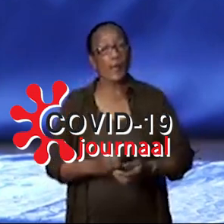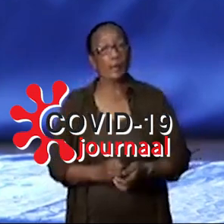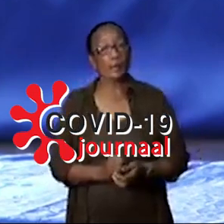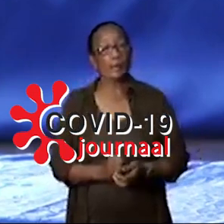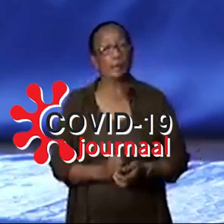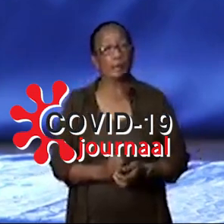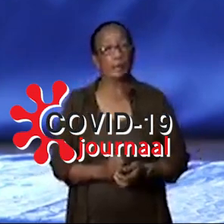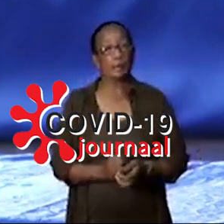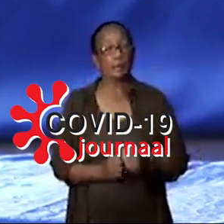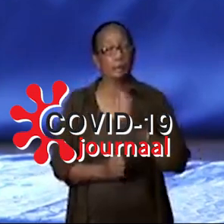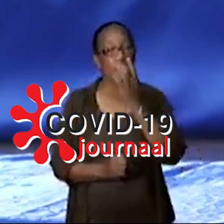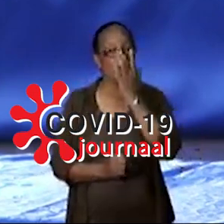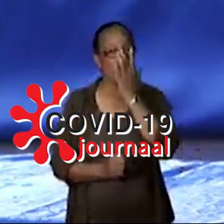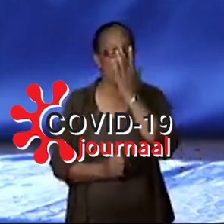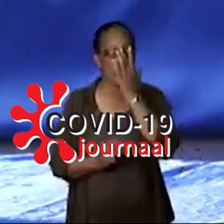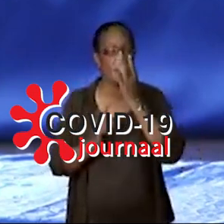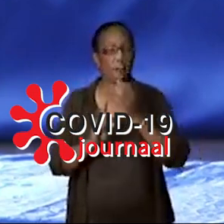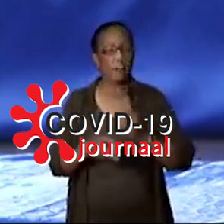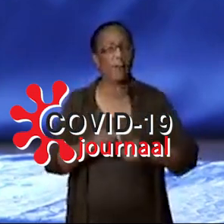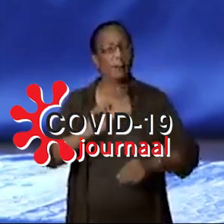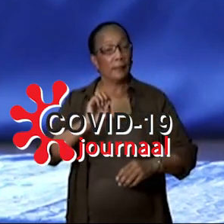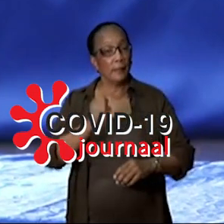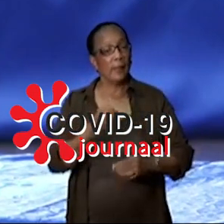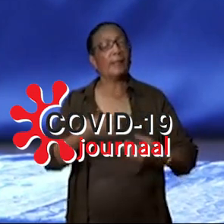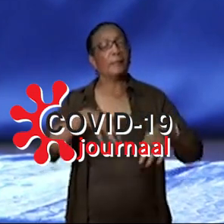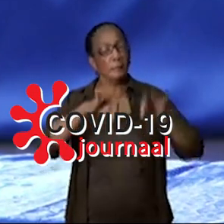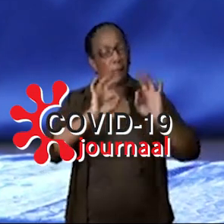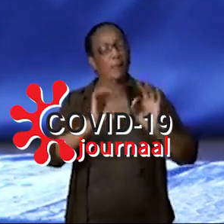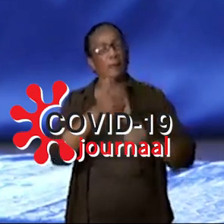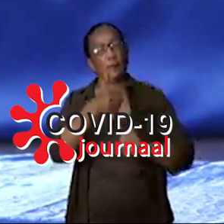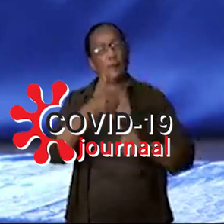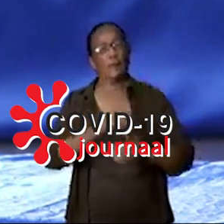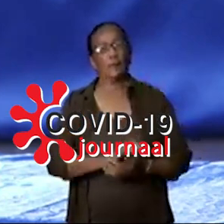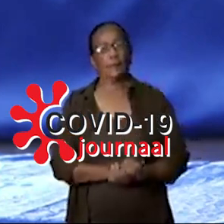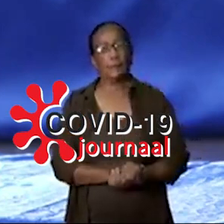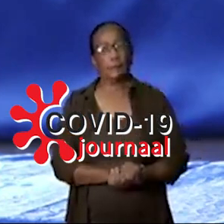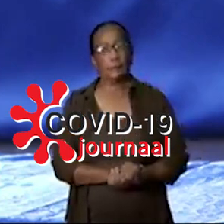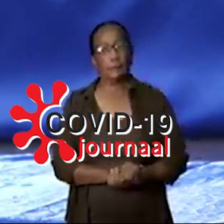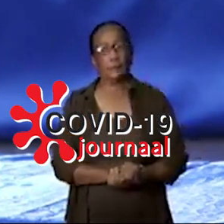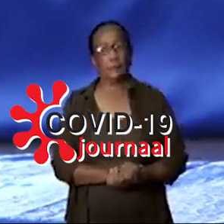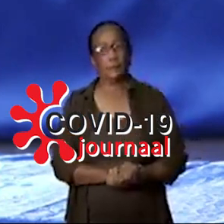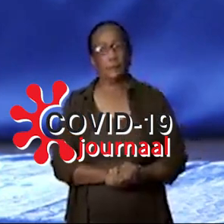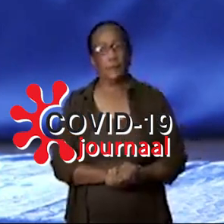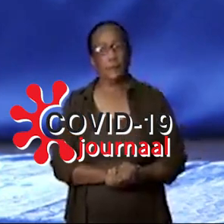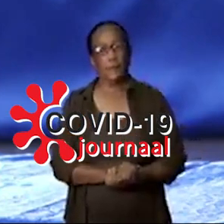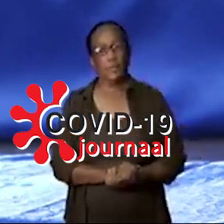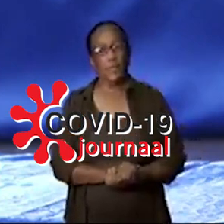dan lukt het een beetje beter sowieso.